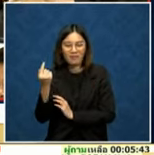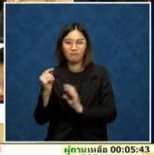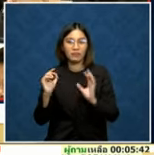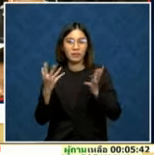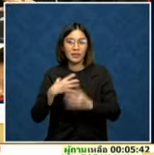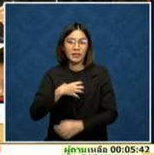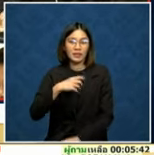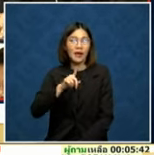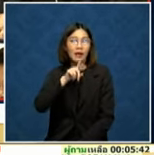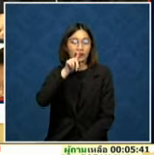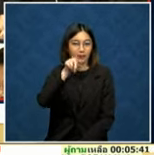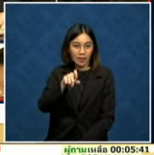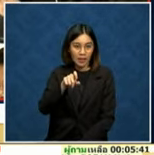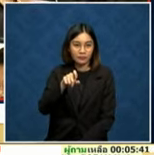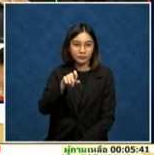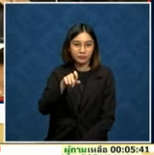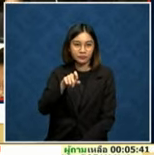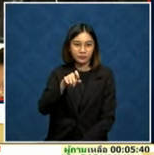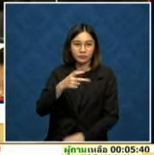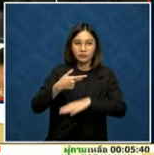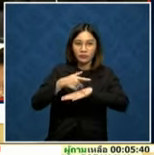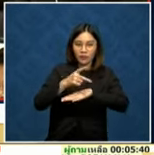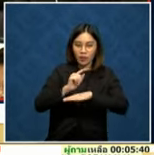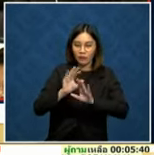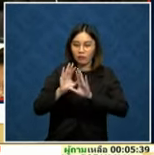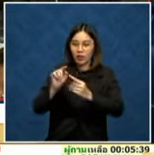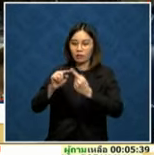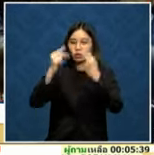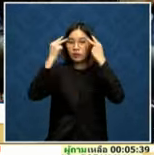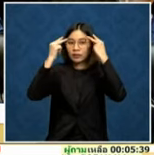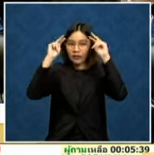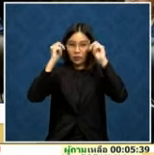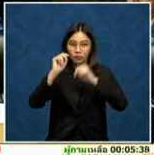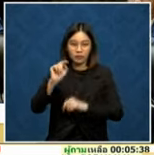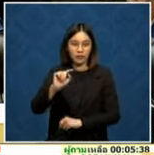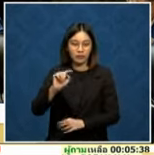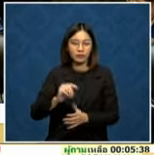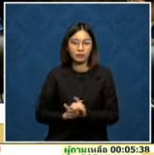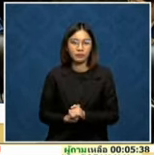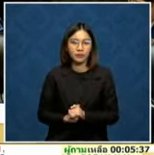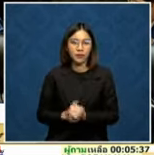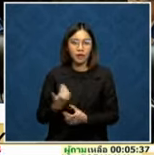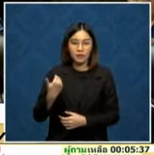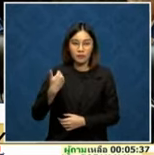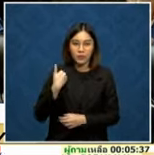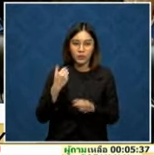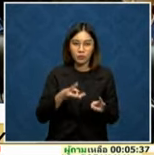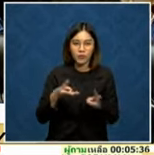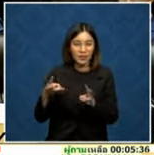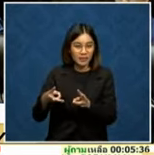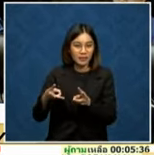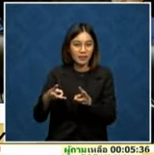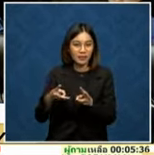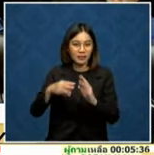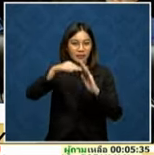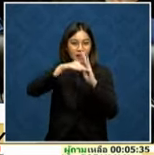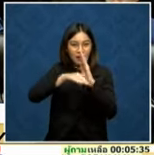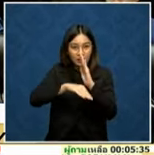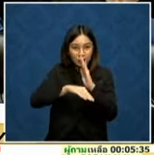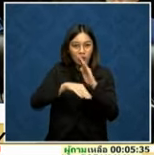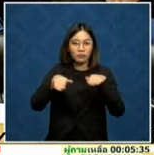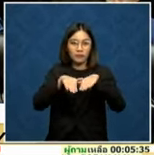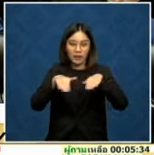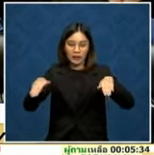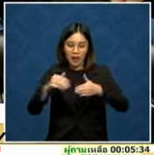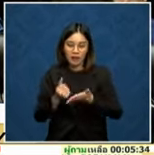เพรอยากสอบถามท่านประทานผ่านไปอยางท่นายกรธมนตรีค่ะว่าท่านมีแนวน้มที่จะมี